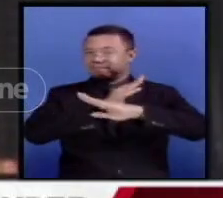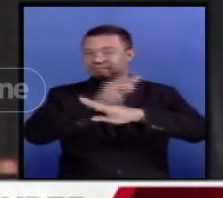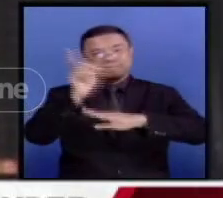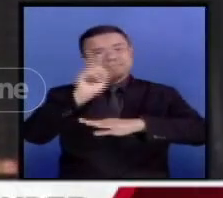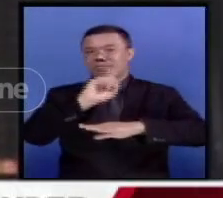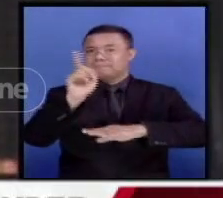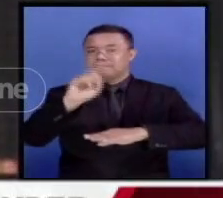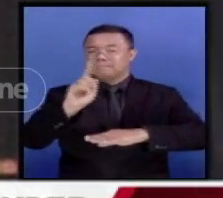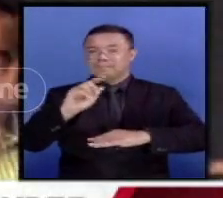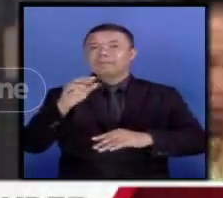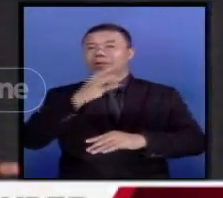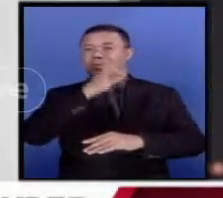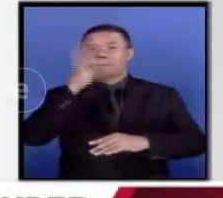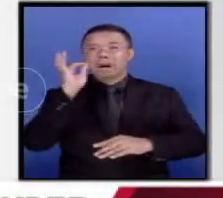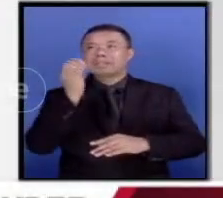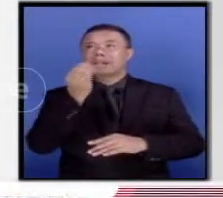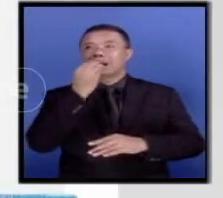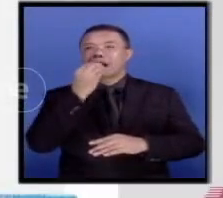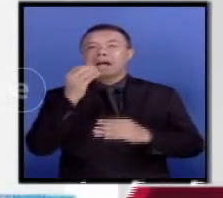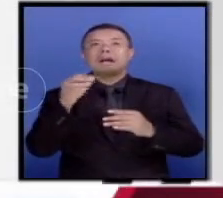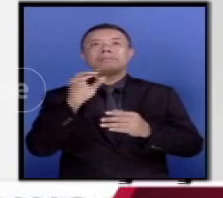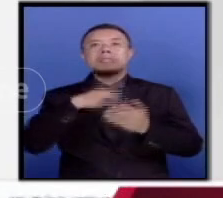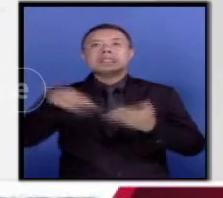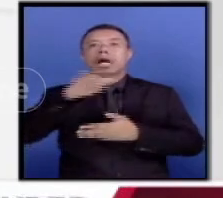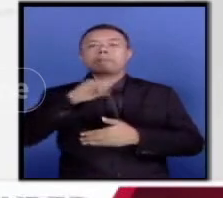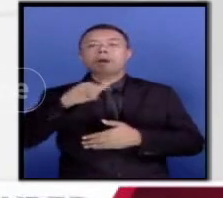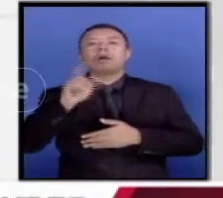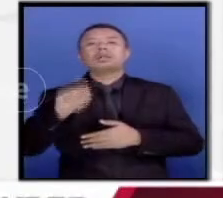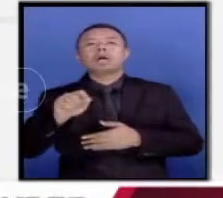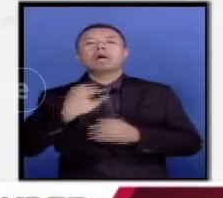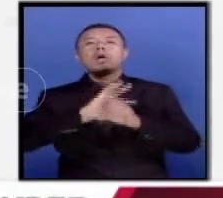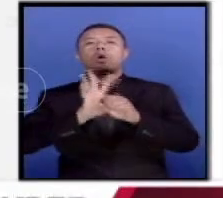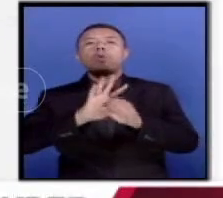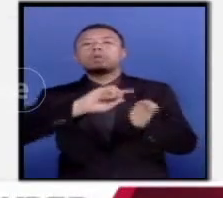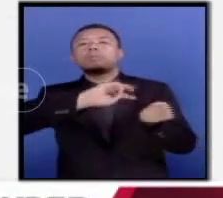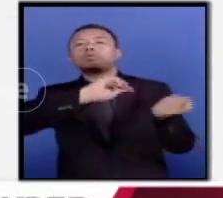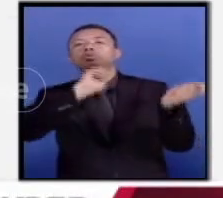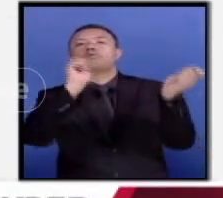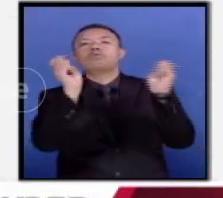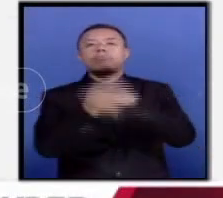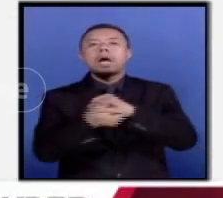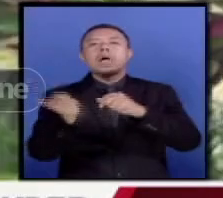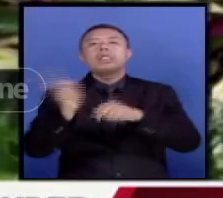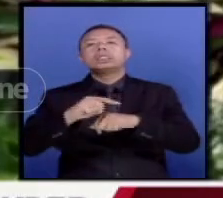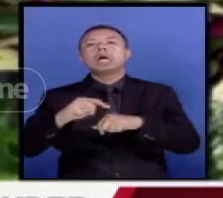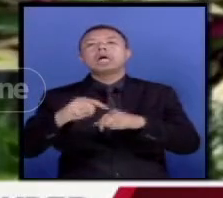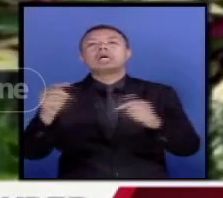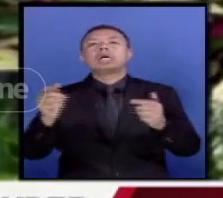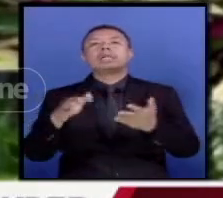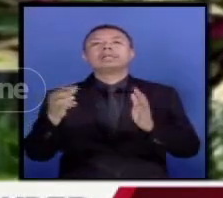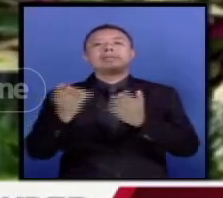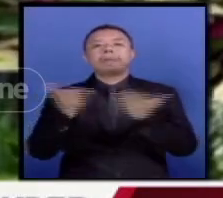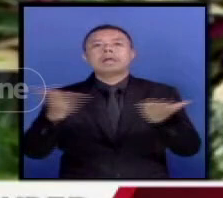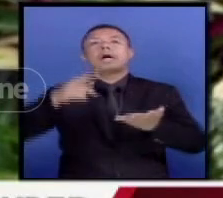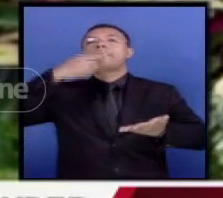bagi pegawai pemerintah karena penanganan COVID-19 saat ini dalam transisi dari pandemi menuju endemi, sehingga